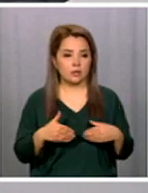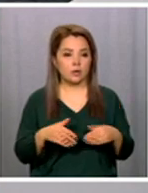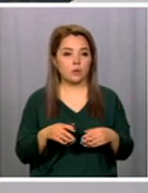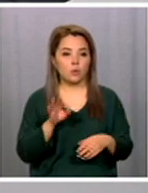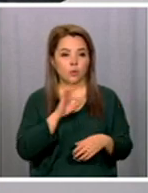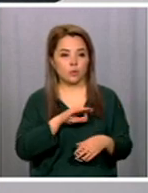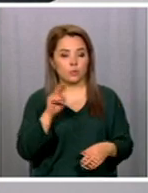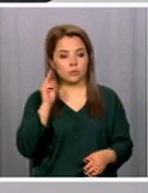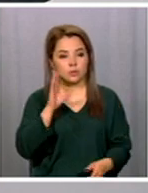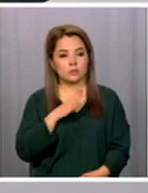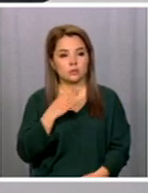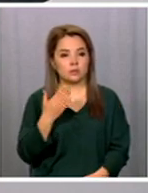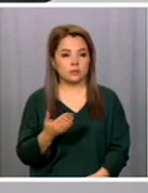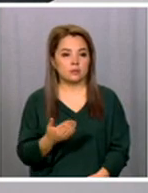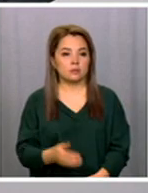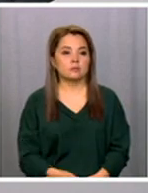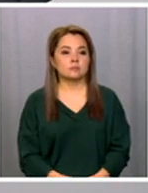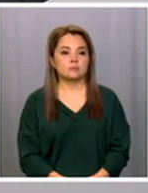білдіңіздер.